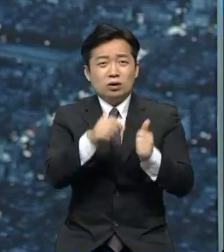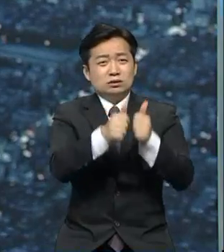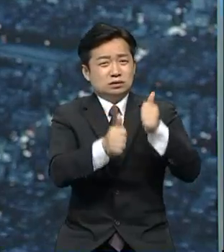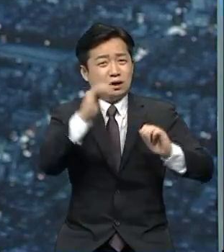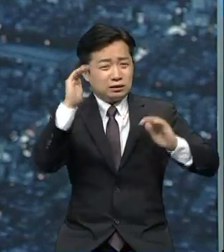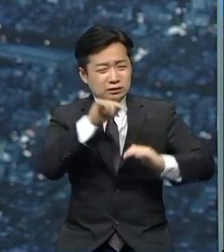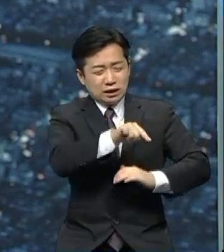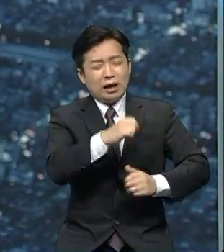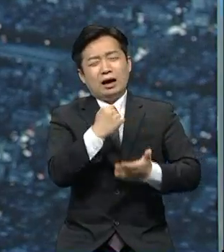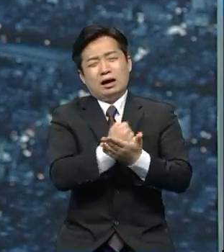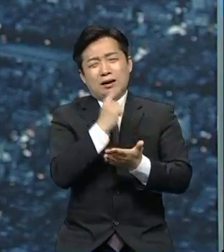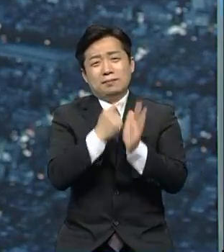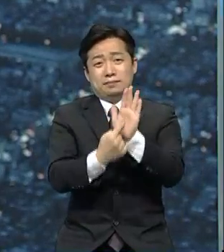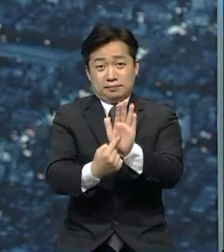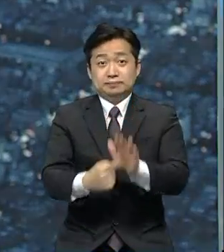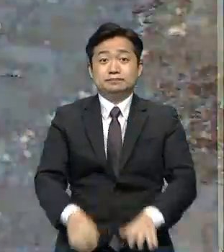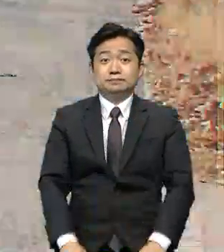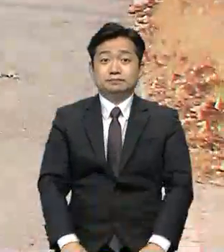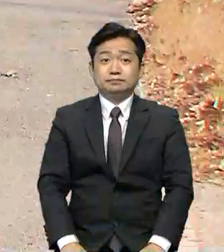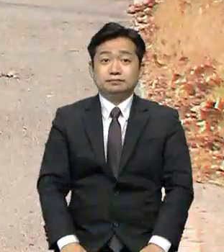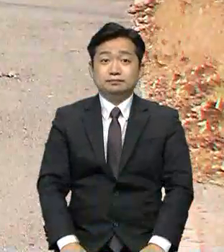마음도 표현했습니다. 네.